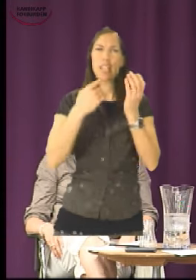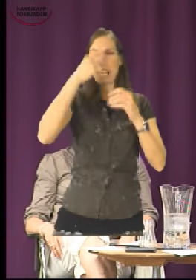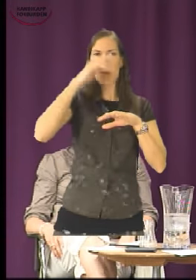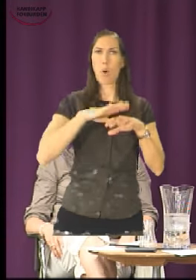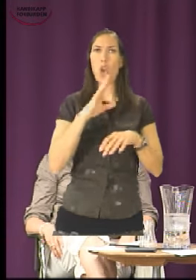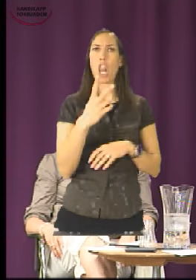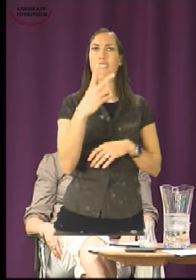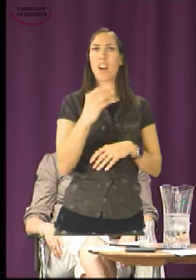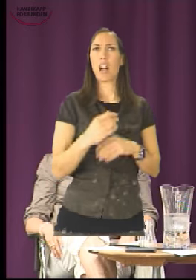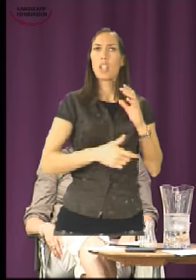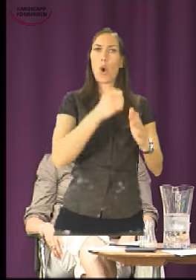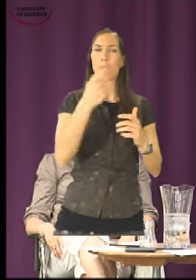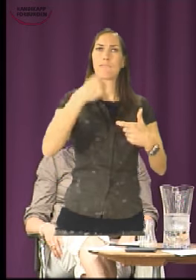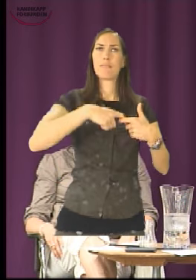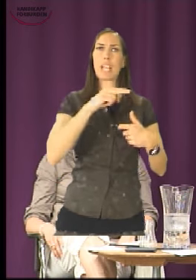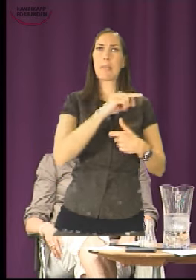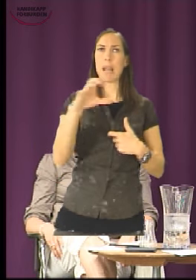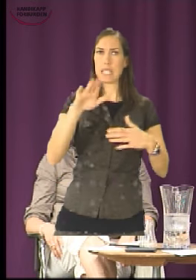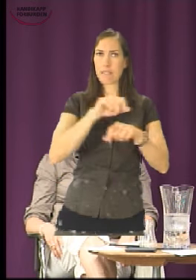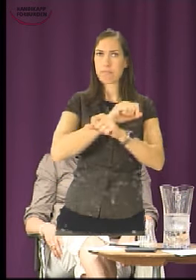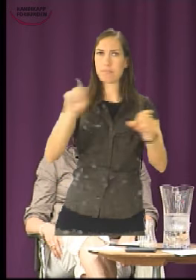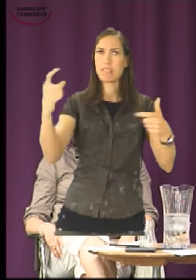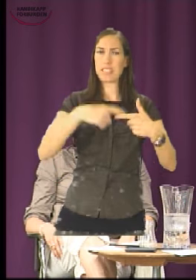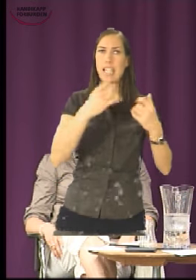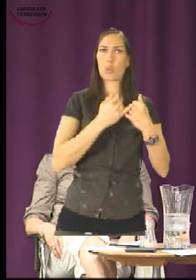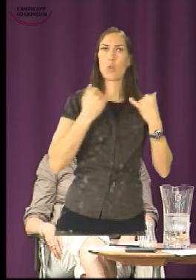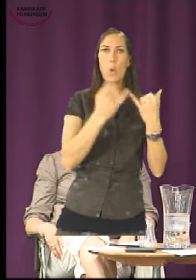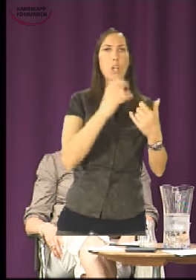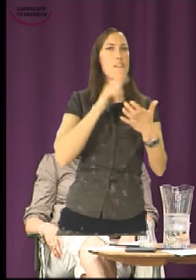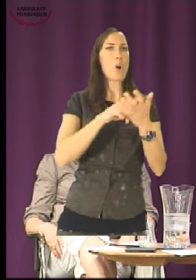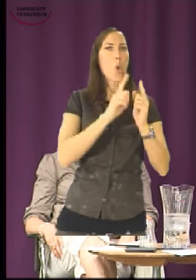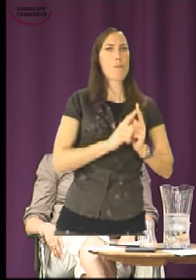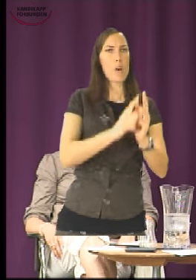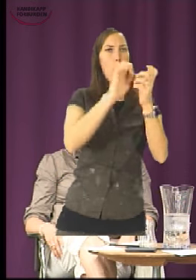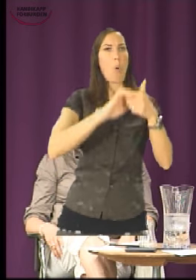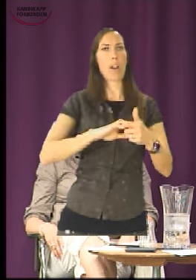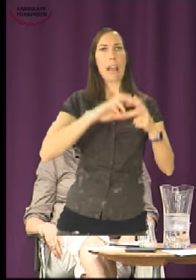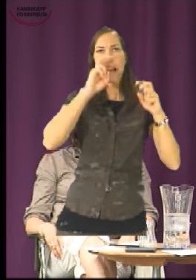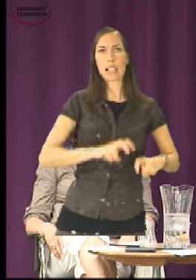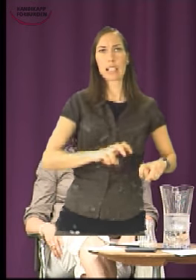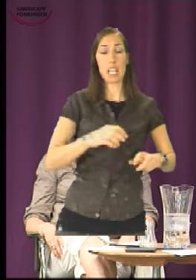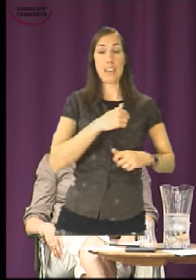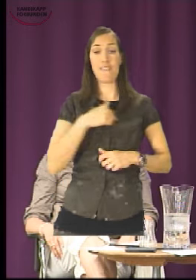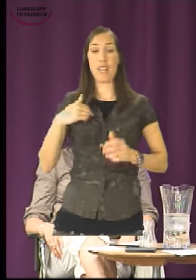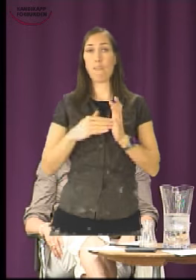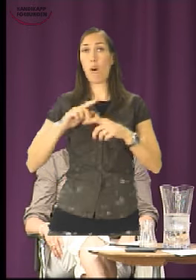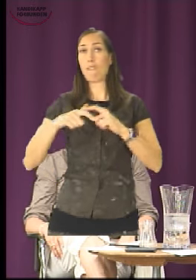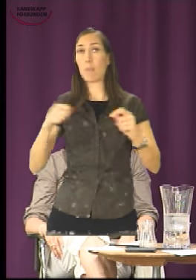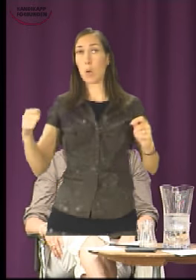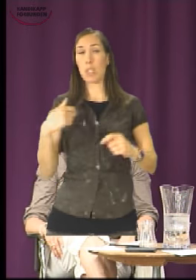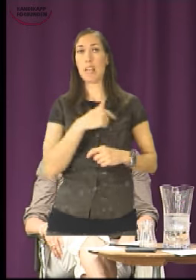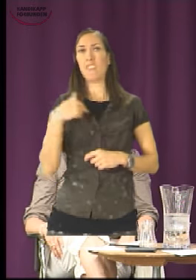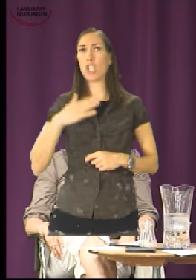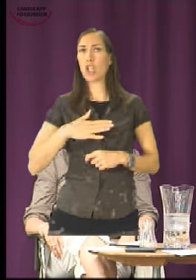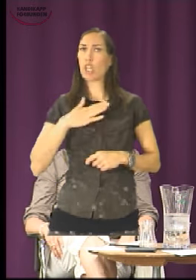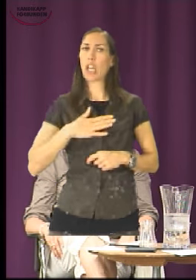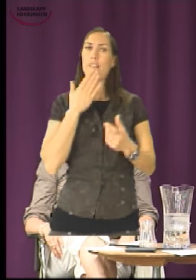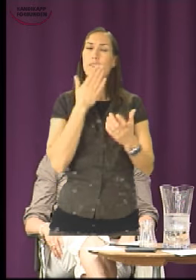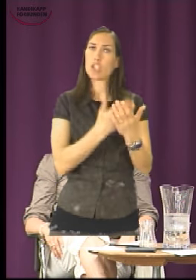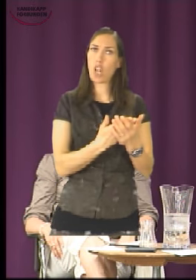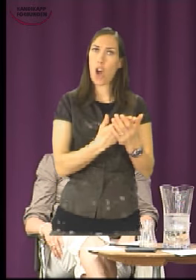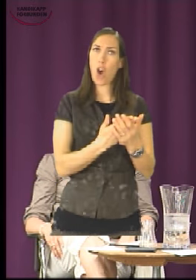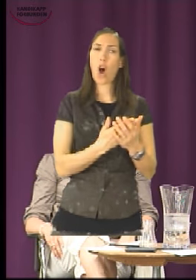den remiss som har varit ute kring det här institutet, full uppföljning och granskning. Så tycker vi från förbundet att förslaget är